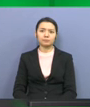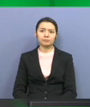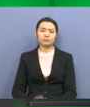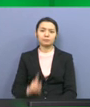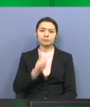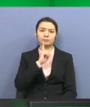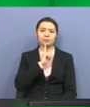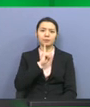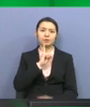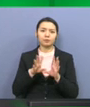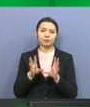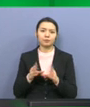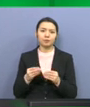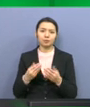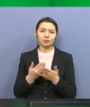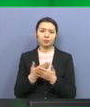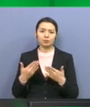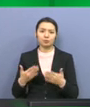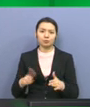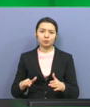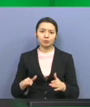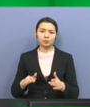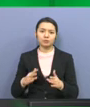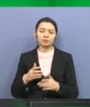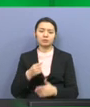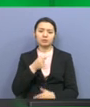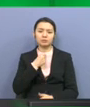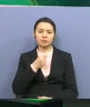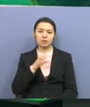Арнаға келіп түскен ақпараттар легі осындай. Эфир тізгінде